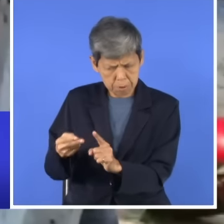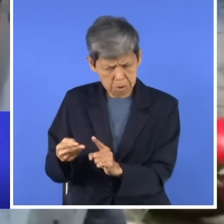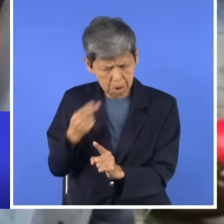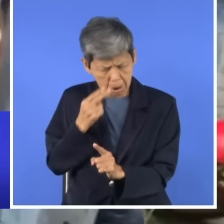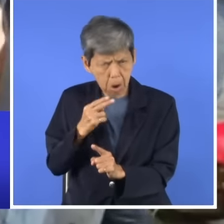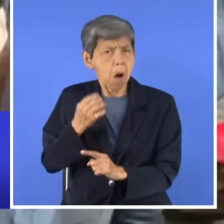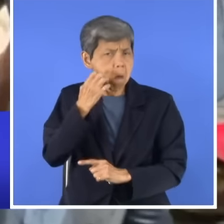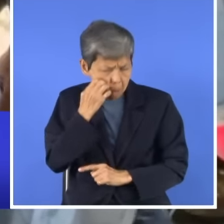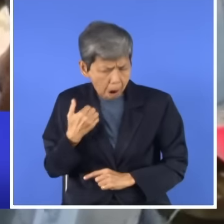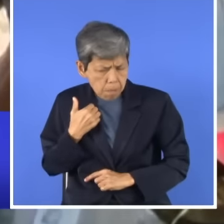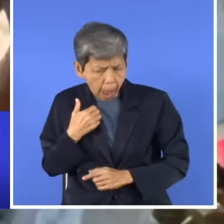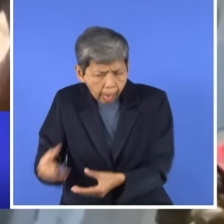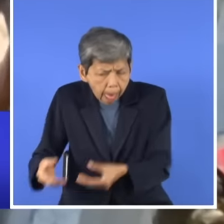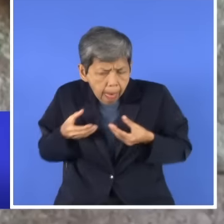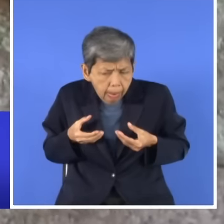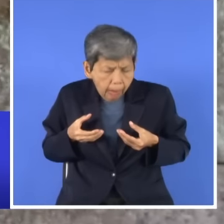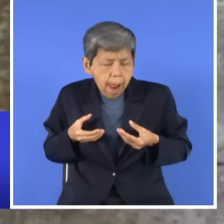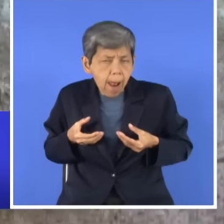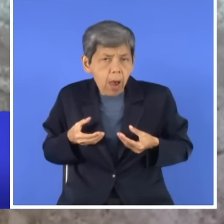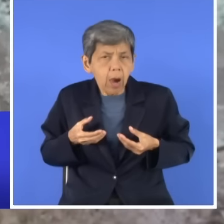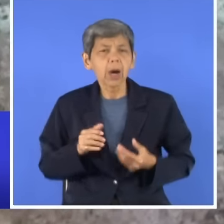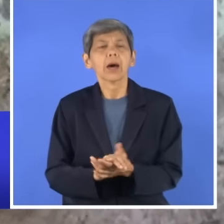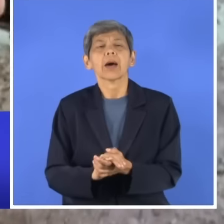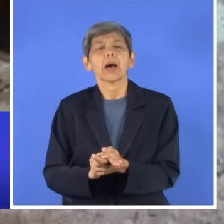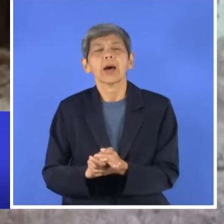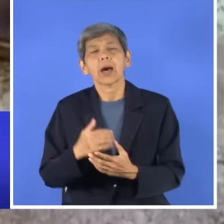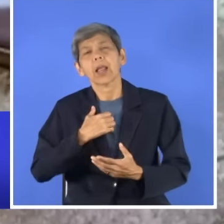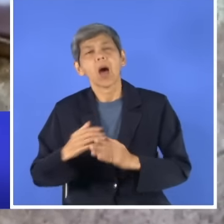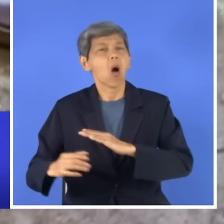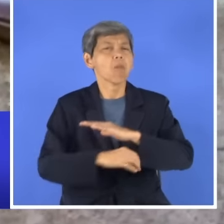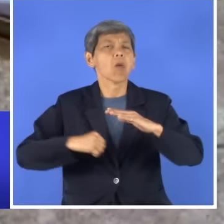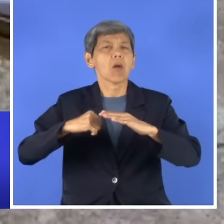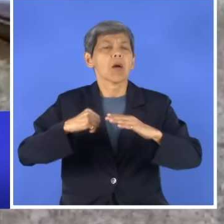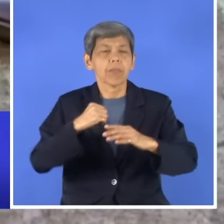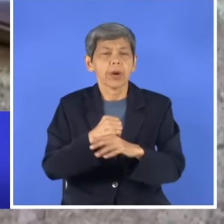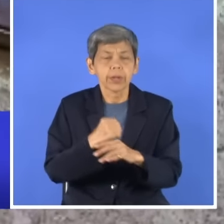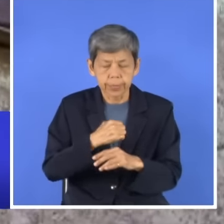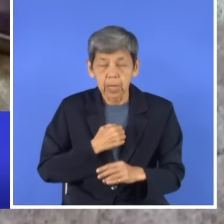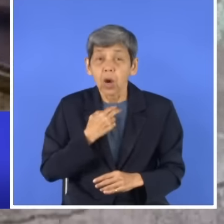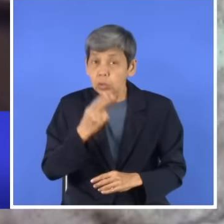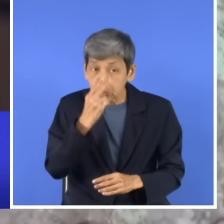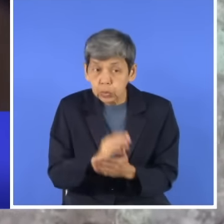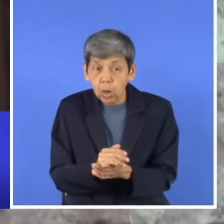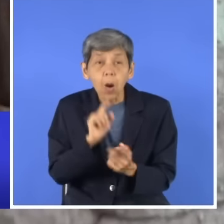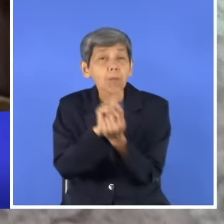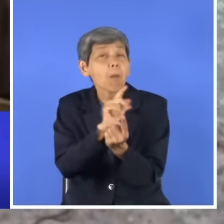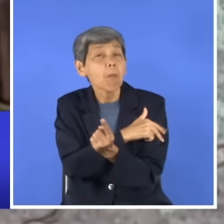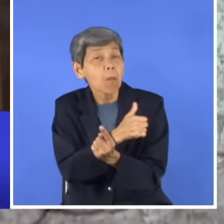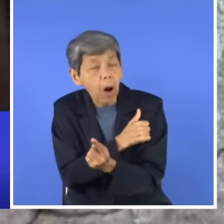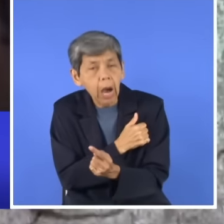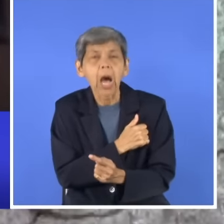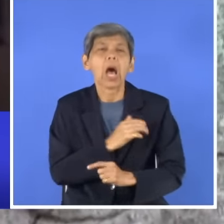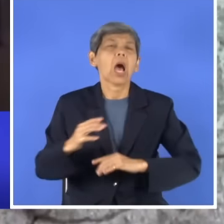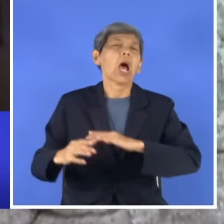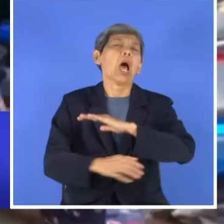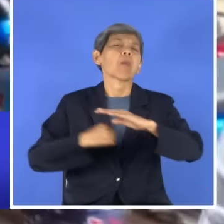มีโทรศัพท์อยู่ในกระเป๋าด้วยก็เลยเกิดความโลภฮะก็เลยเกิดความโลภครับทีนี้ก็เลยเอากระเป๋าออกมาสุดท้ายไปหาหมอแต่กลายเป็นผู้ต้องห